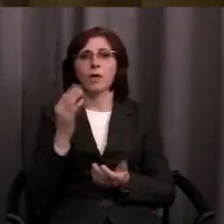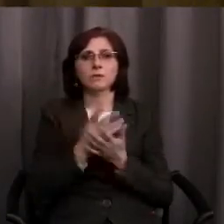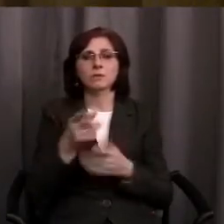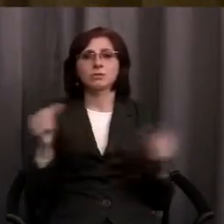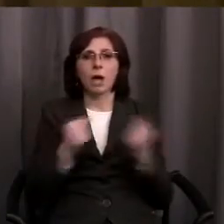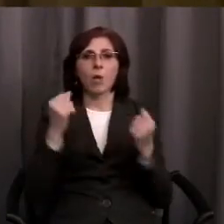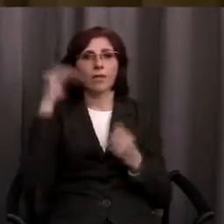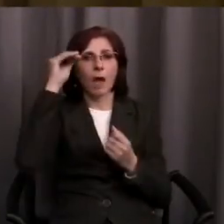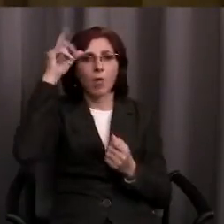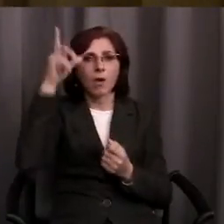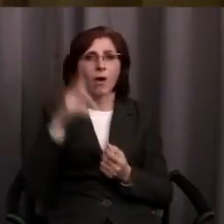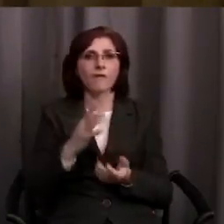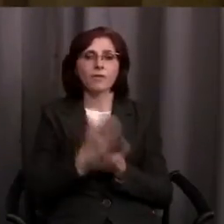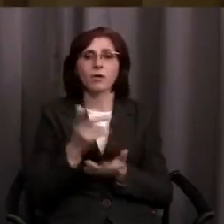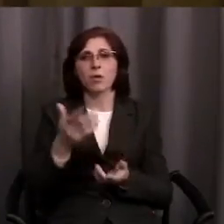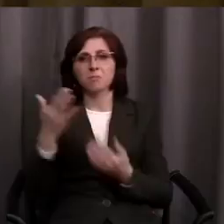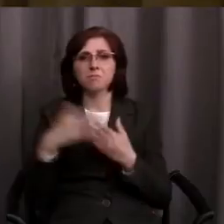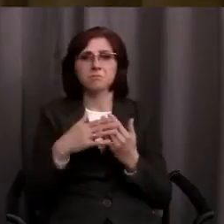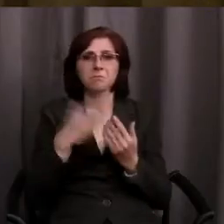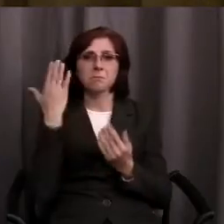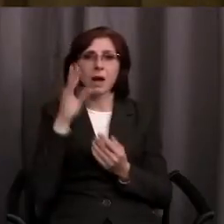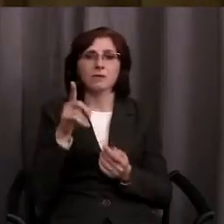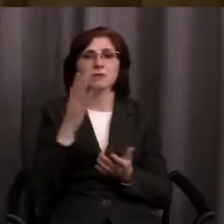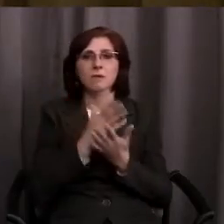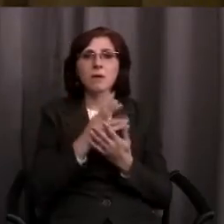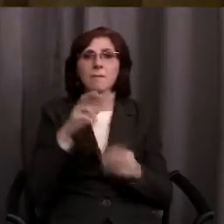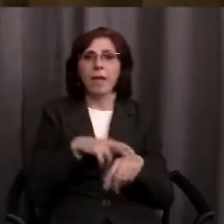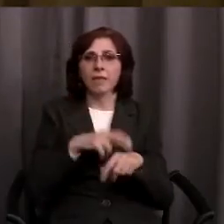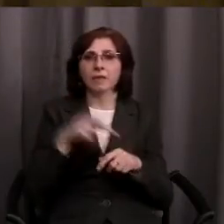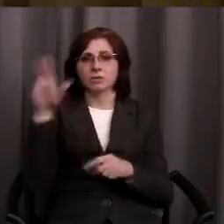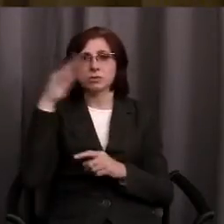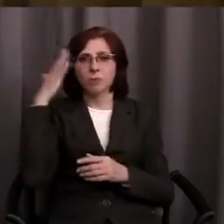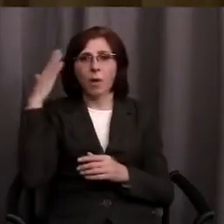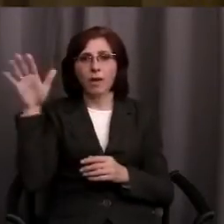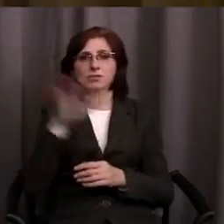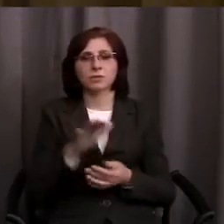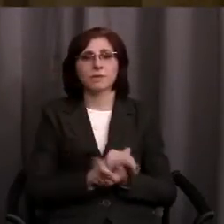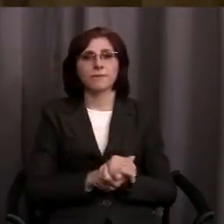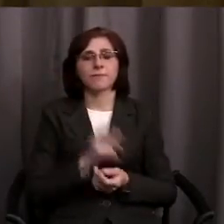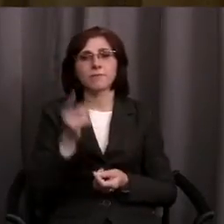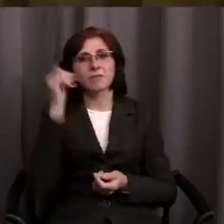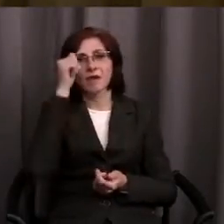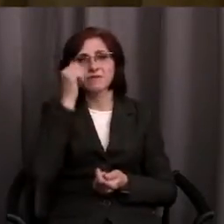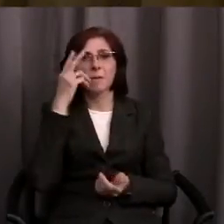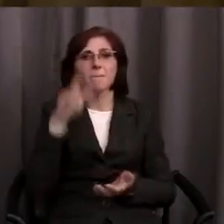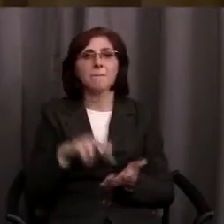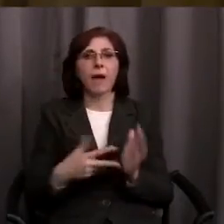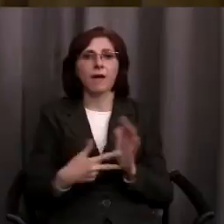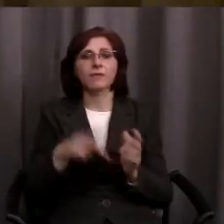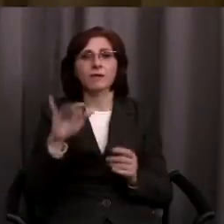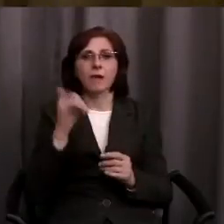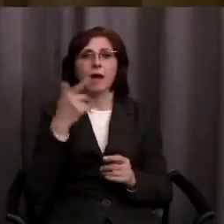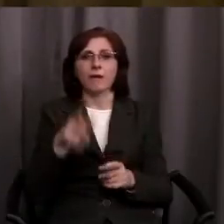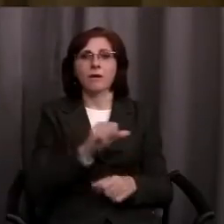typu naukowego, tylko bardziej takiego medyczne i społeczne, taki plan, jaki